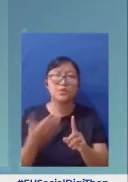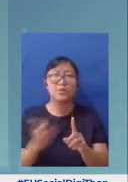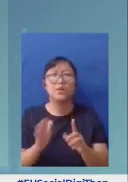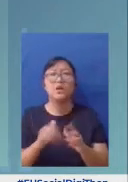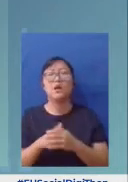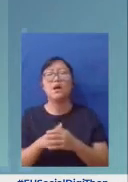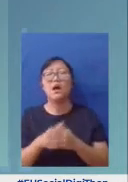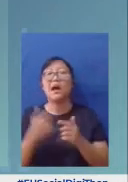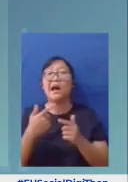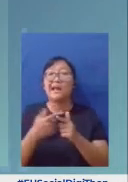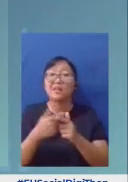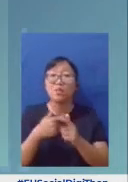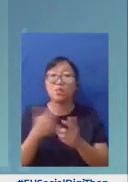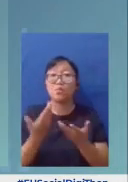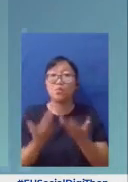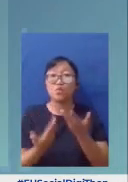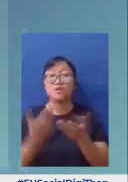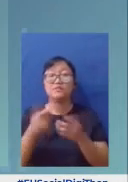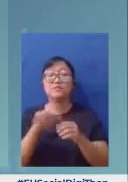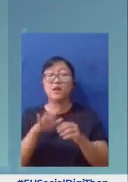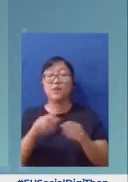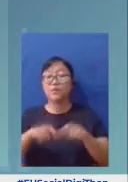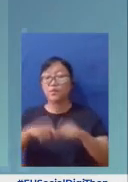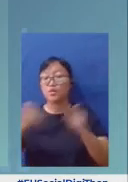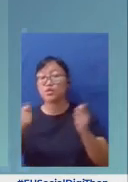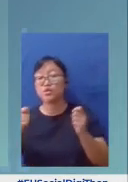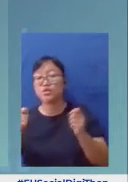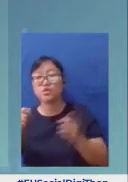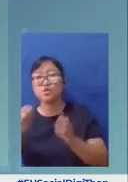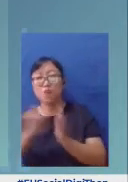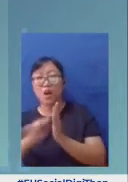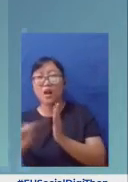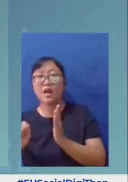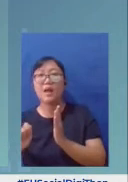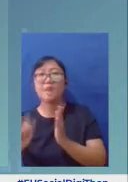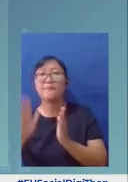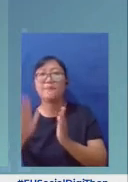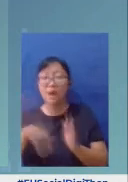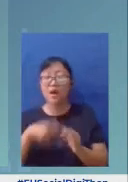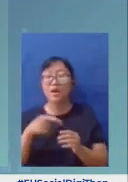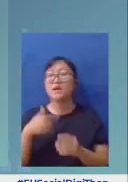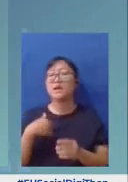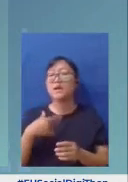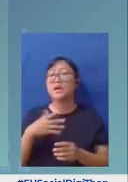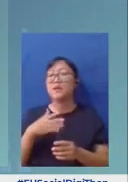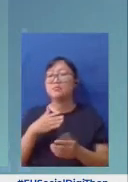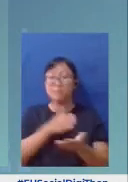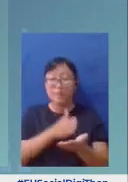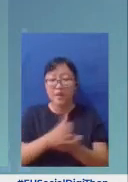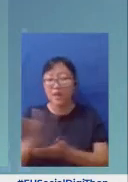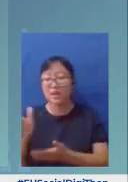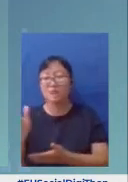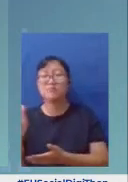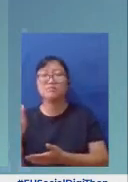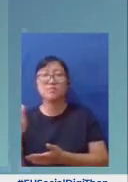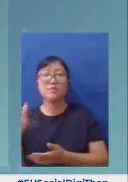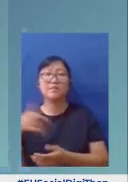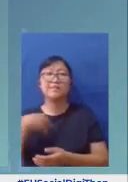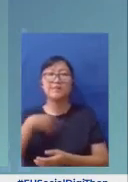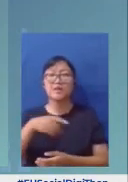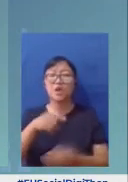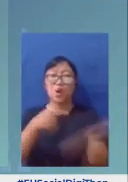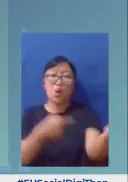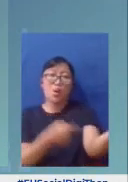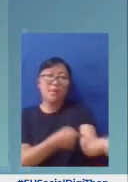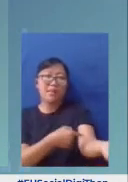dan ada yang putus sekolah, bahkan ada yang melakukan tindakan kriminal dan penyalahgunaan obat-obatan dan alkohol. Dan ini bisa